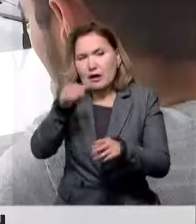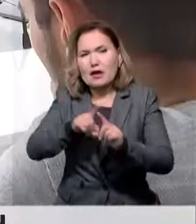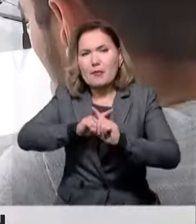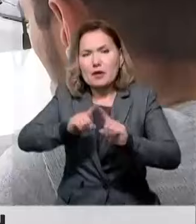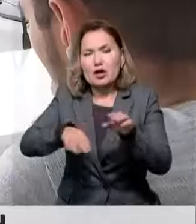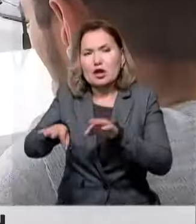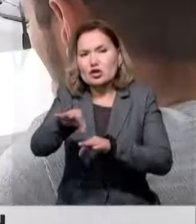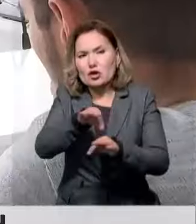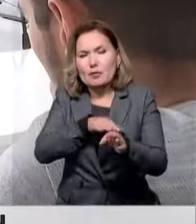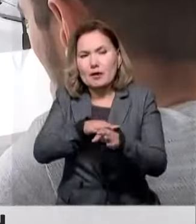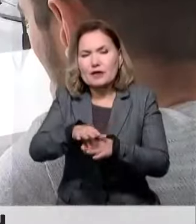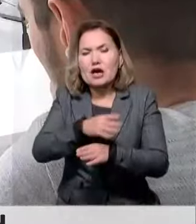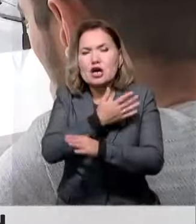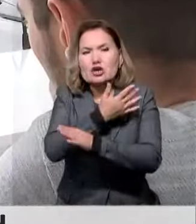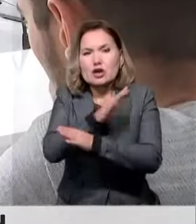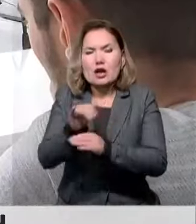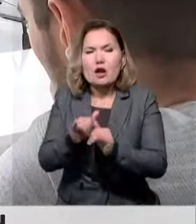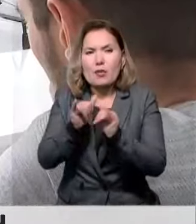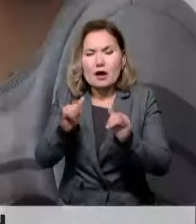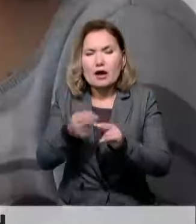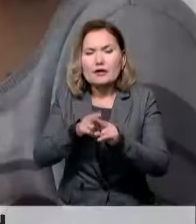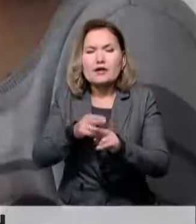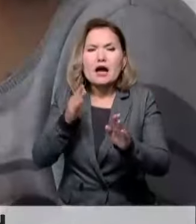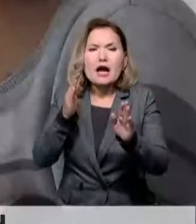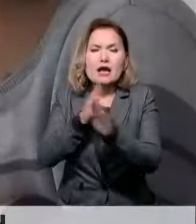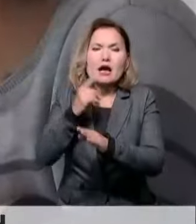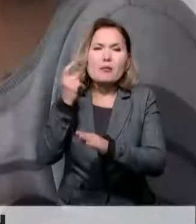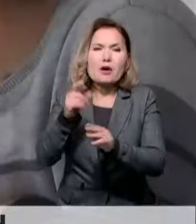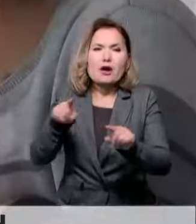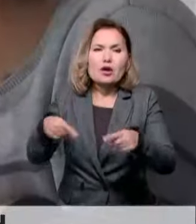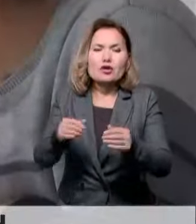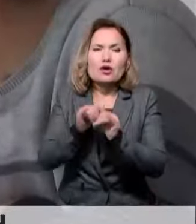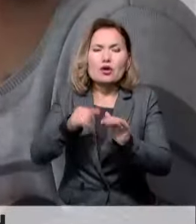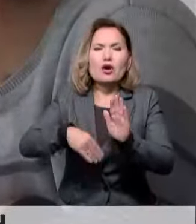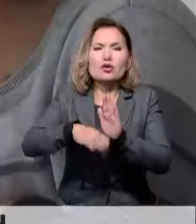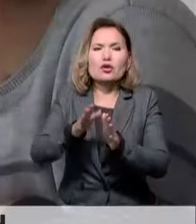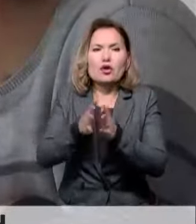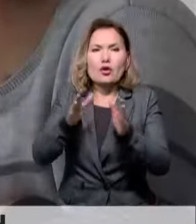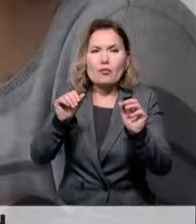жоба елдегі жасыл желекті ұлғайтып және экономикалық ахуалды жақсартуға